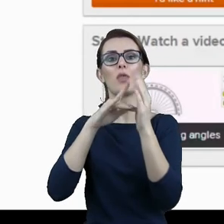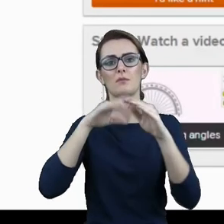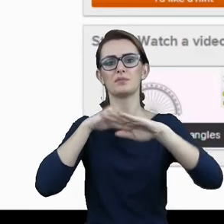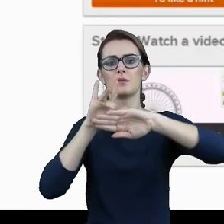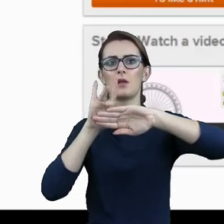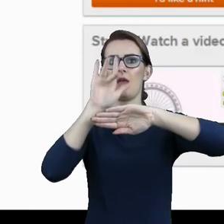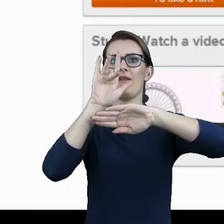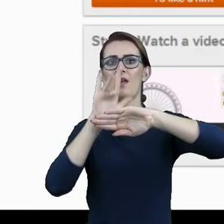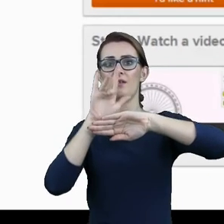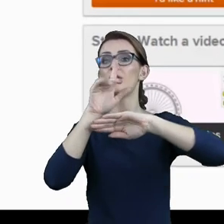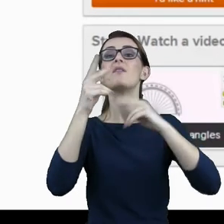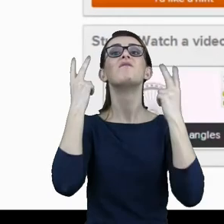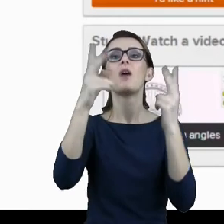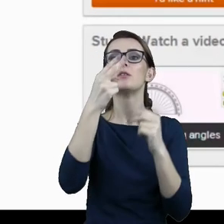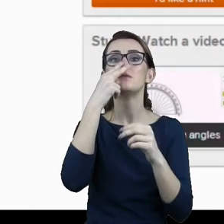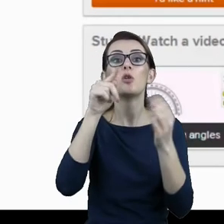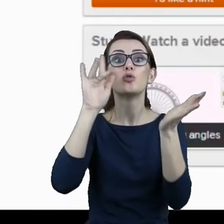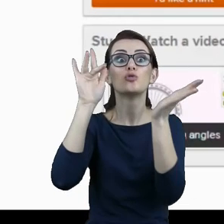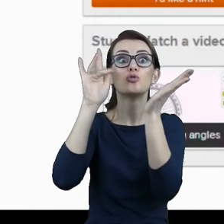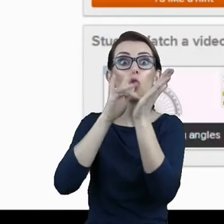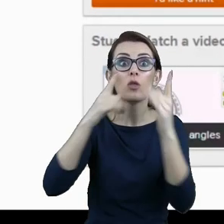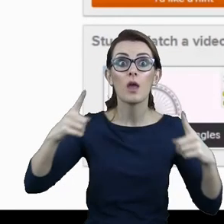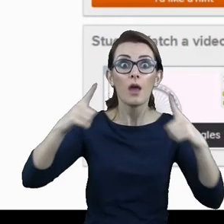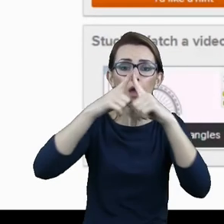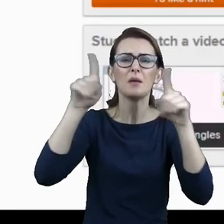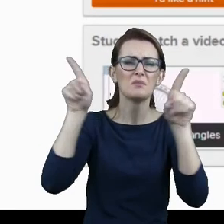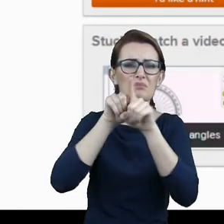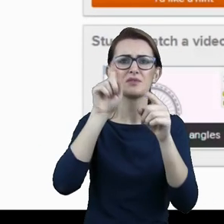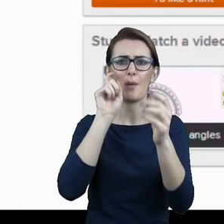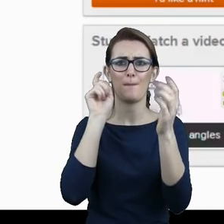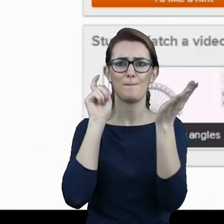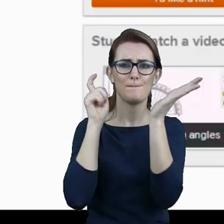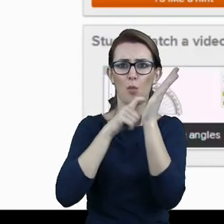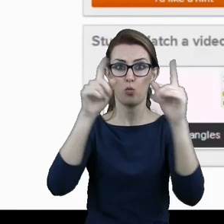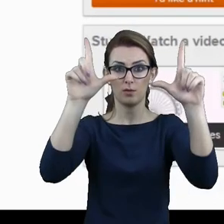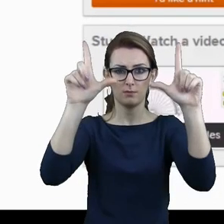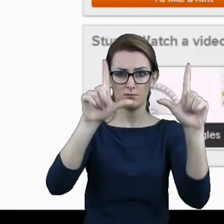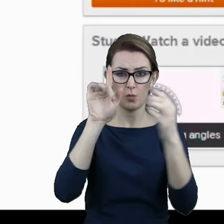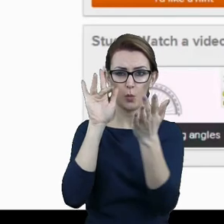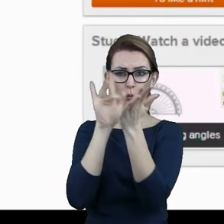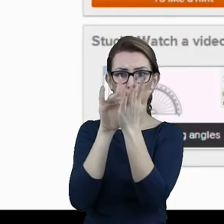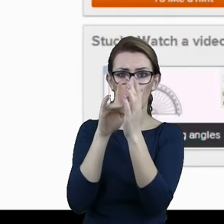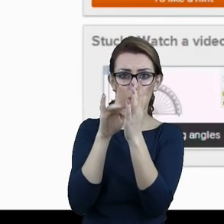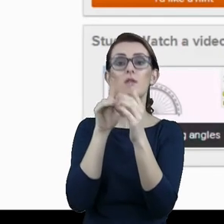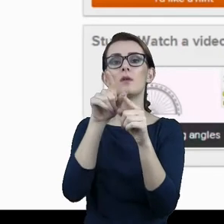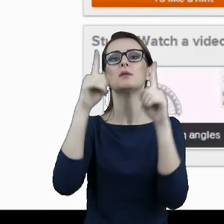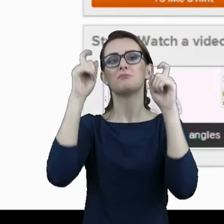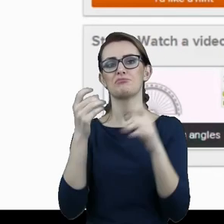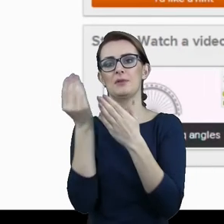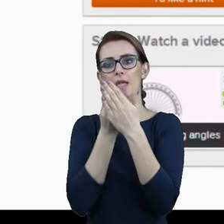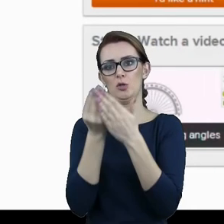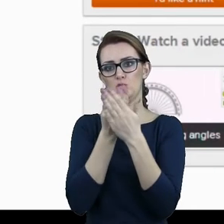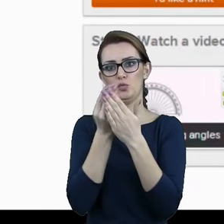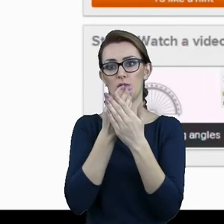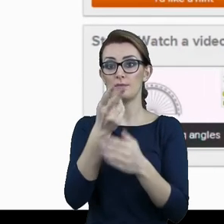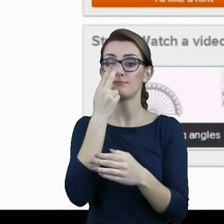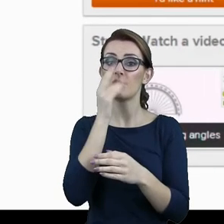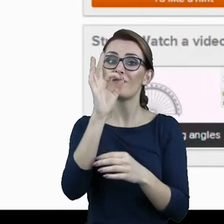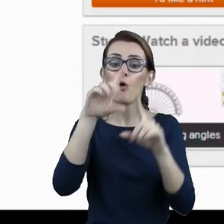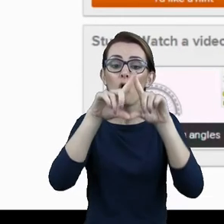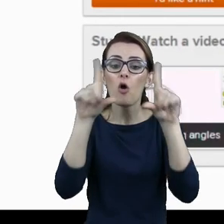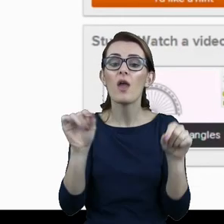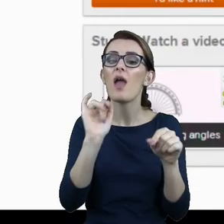Możesz mieć na przykład troszkę wyżej. Będziesz miał na pewno zaznaczony taki punkcik na kątomierzu, więc zanim zaczniesz rysować,